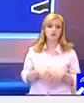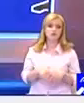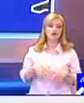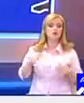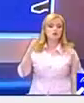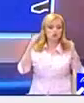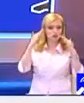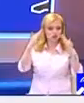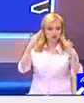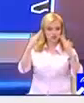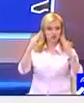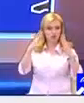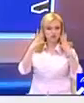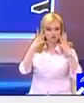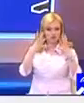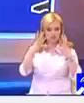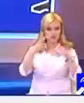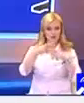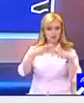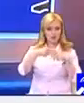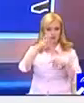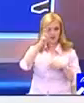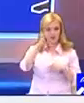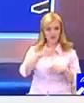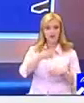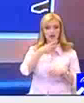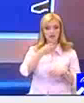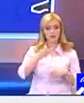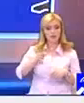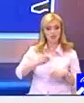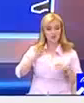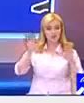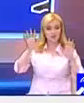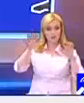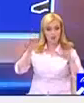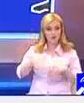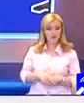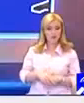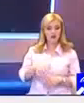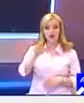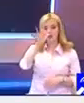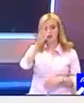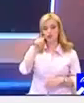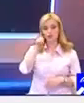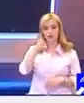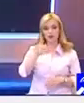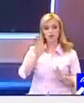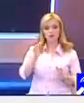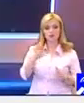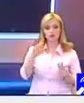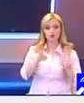cer variabil, parțial noros. La prânz se așteaptă ploi slabe, așa că să nu uitați umbrelele. La Chișinău, mâine vor fi